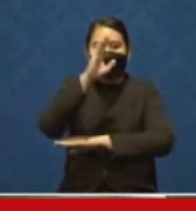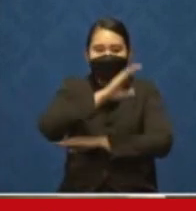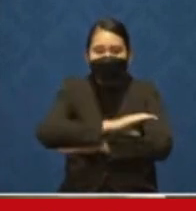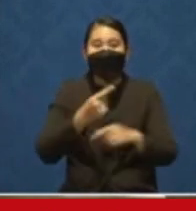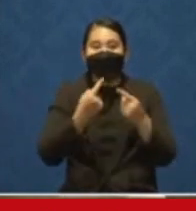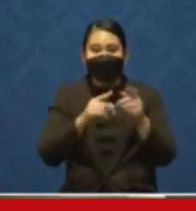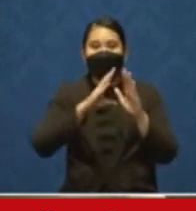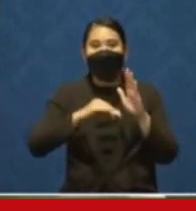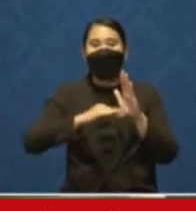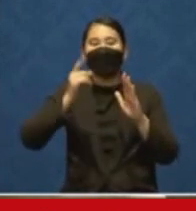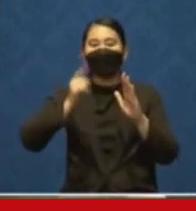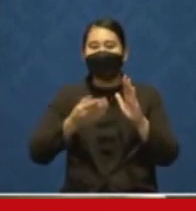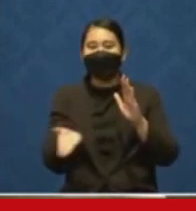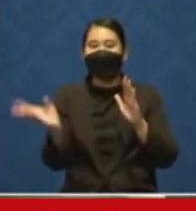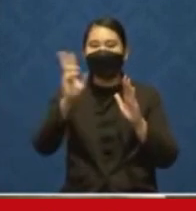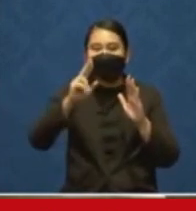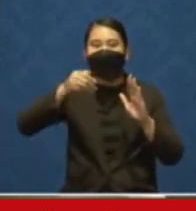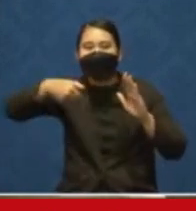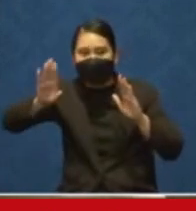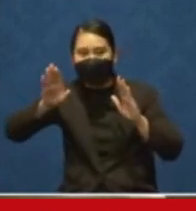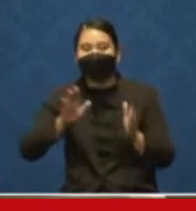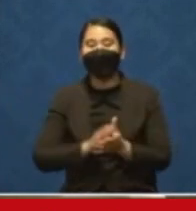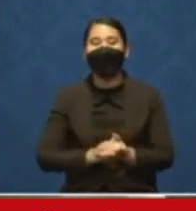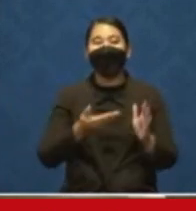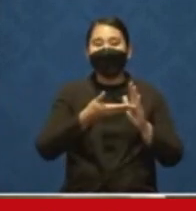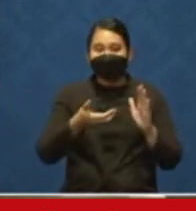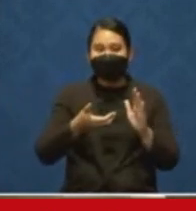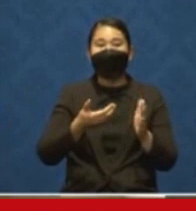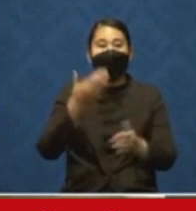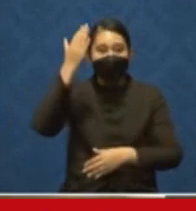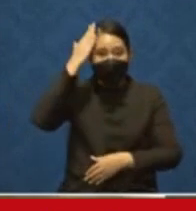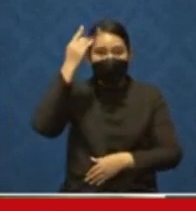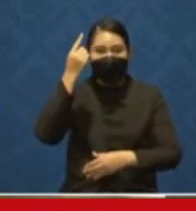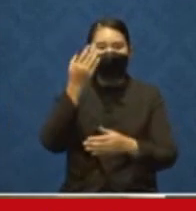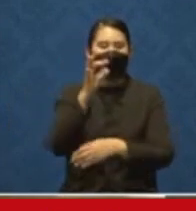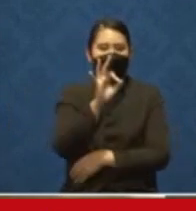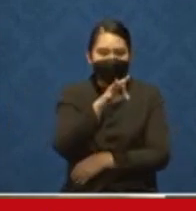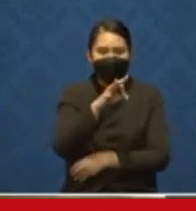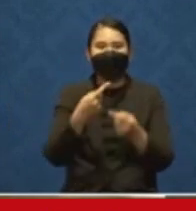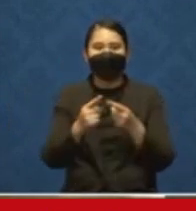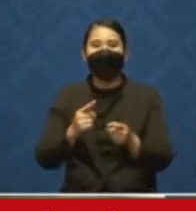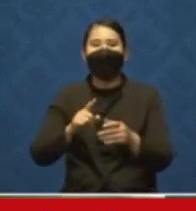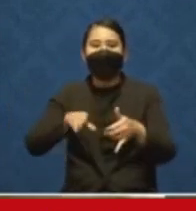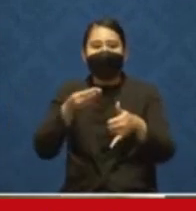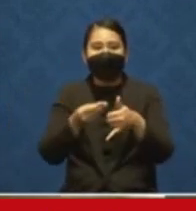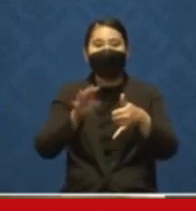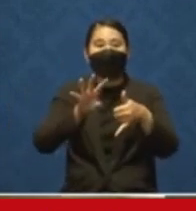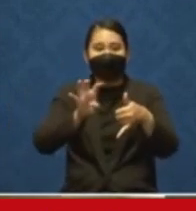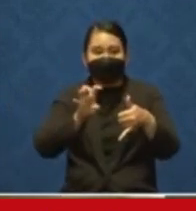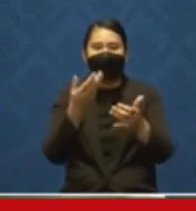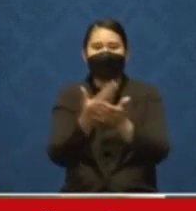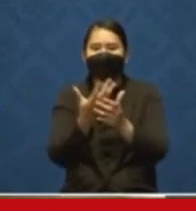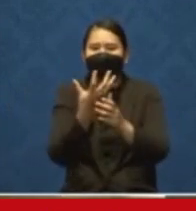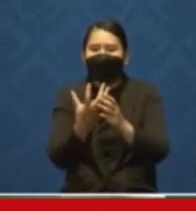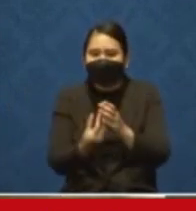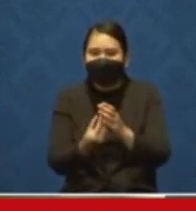เขาเพราะว่าเขาเบิกจริงเบิร์ก 1วันจะให้คนอยู่ข้างวันขอเบอร์กี้ 9000กว่าแต่